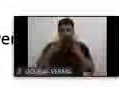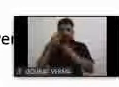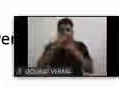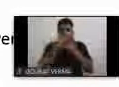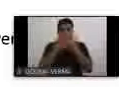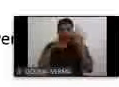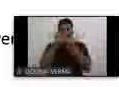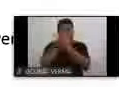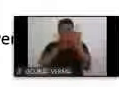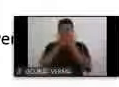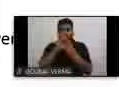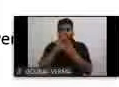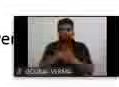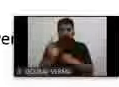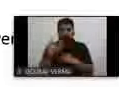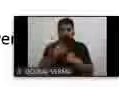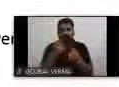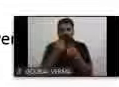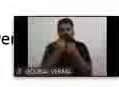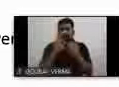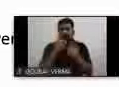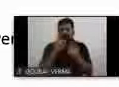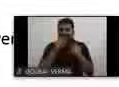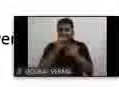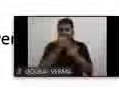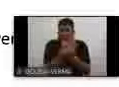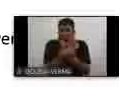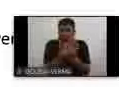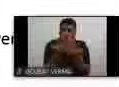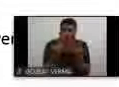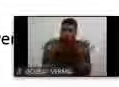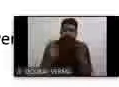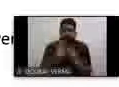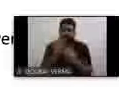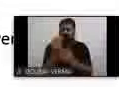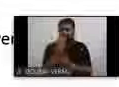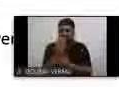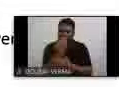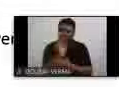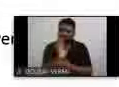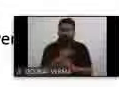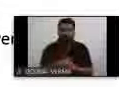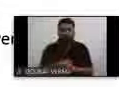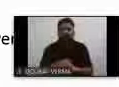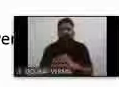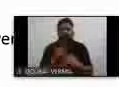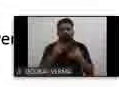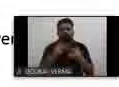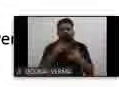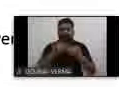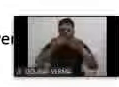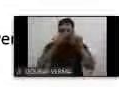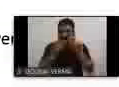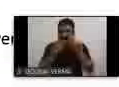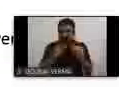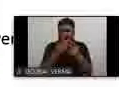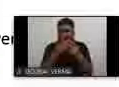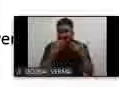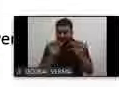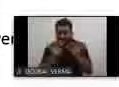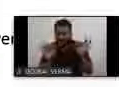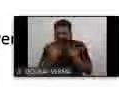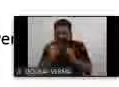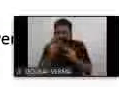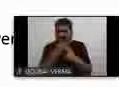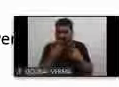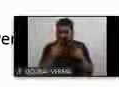रखने का, टू मेनी टॉयज मत रखो, और यूज टॉयज ऑफ डिफरेंट शेप्स साइजेस, ये सब